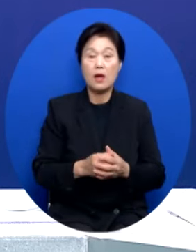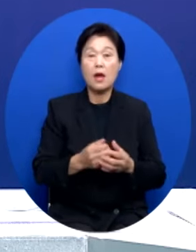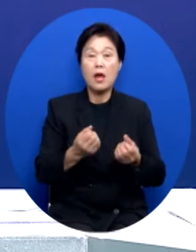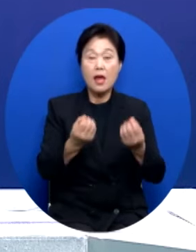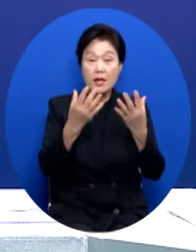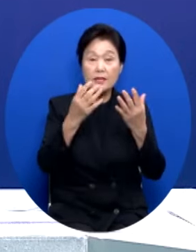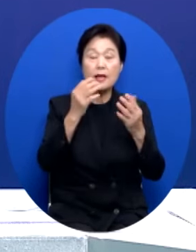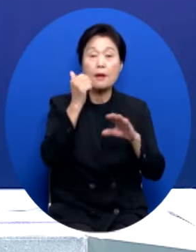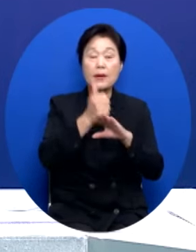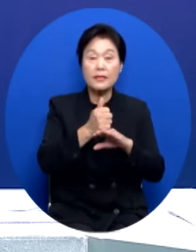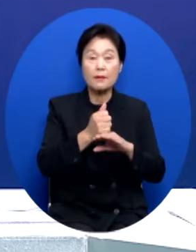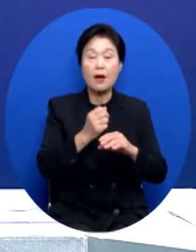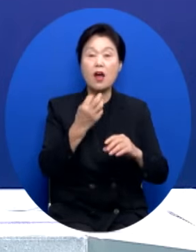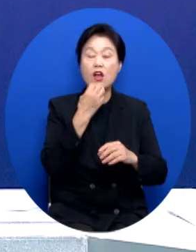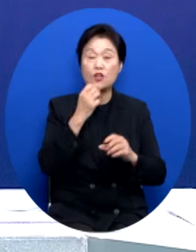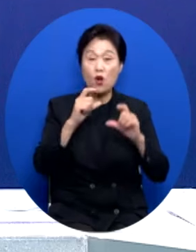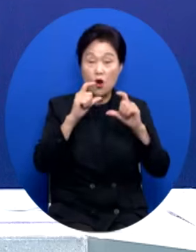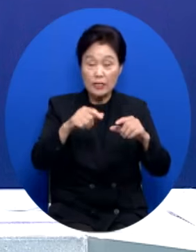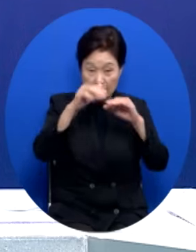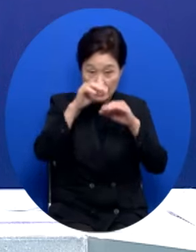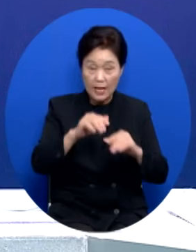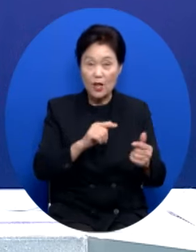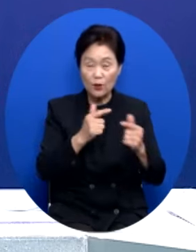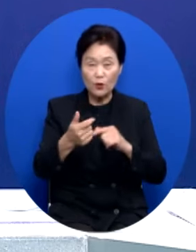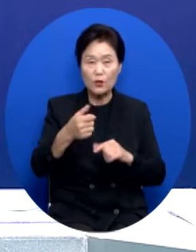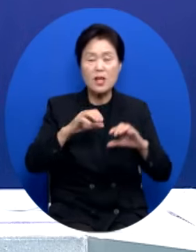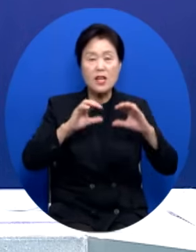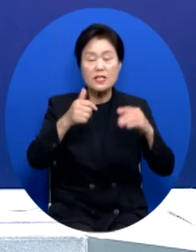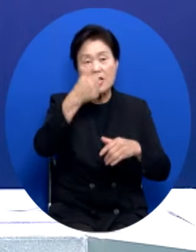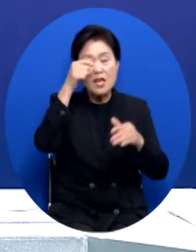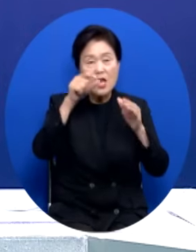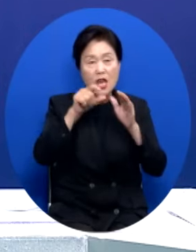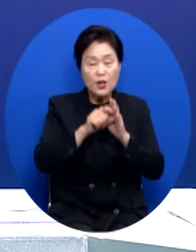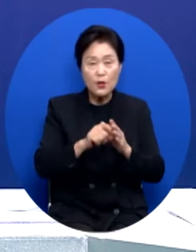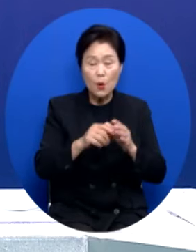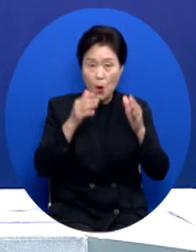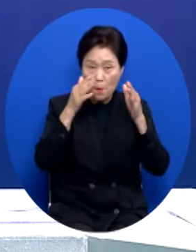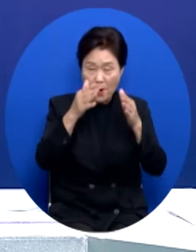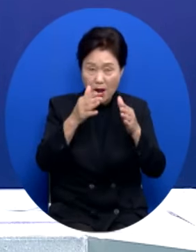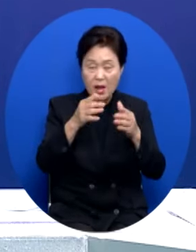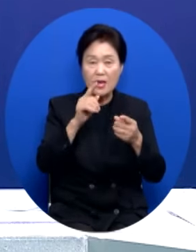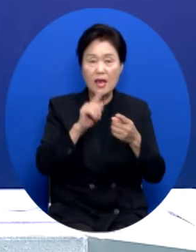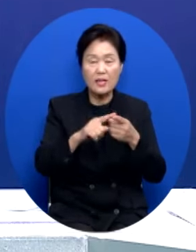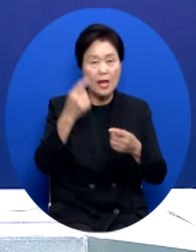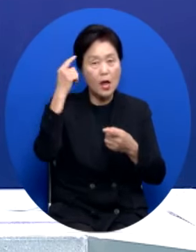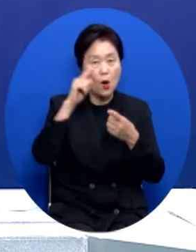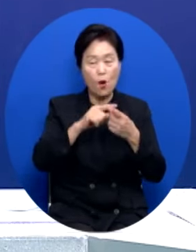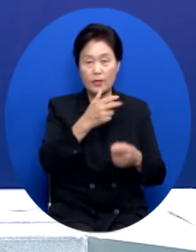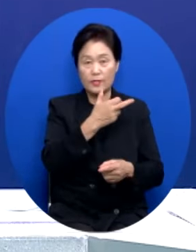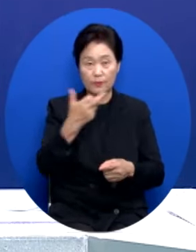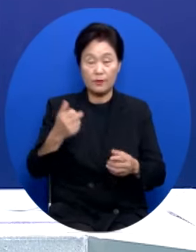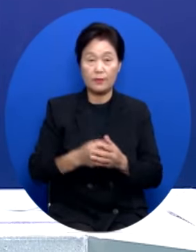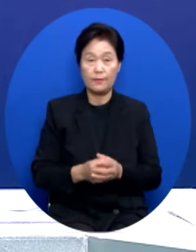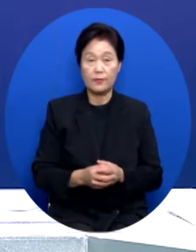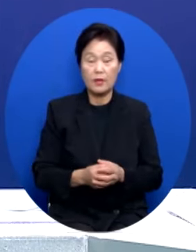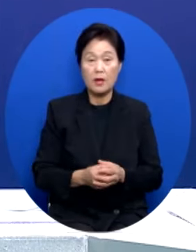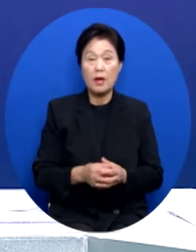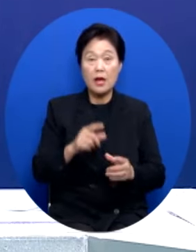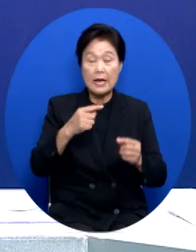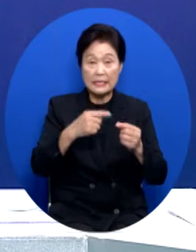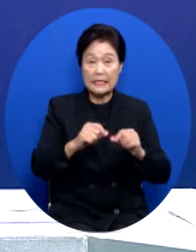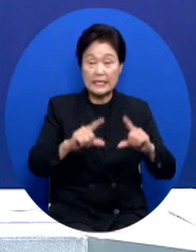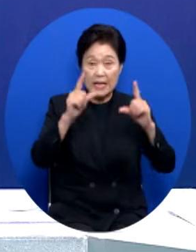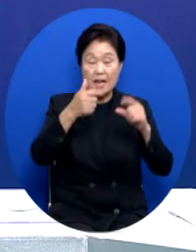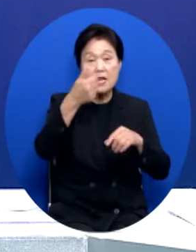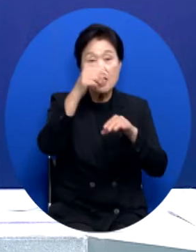나오는 서울 선언문은 향후 세계 기독교 흐름을 정할 중요한 의제로 관심이 큽니다. 대회는 첫날 개회 예배에 이어